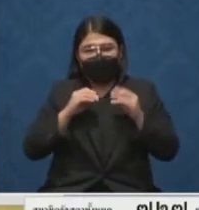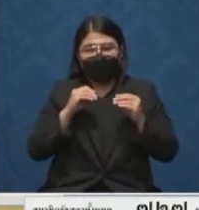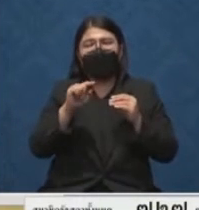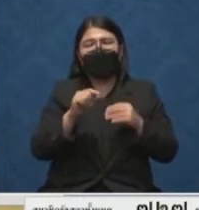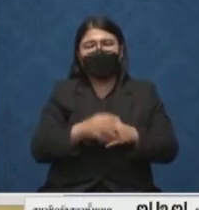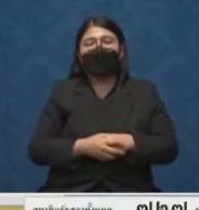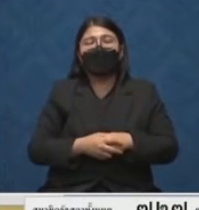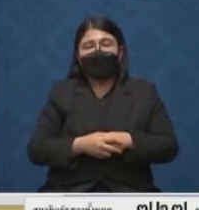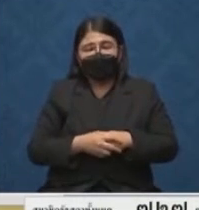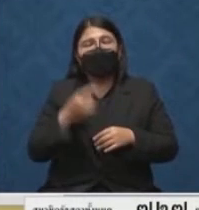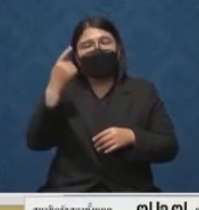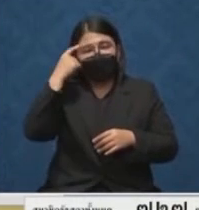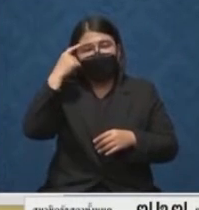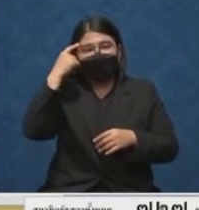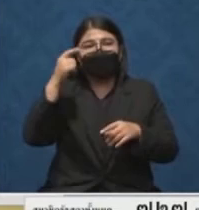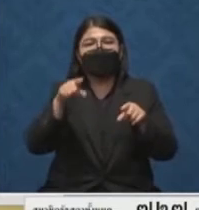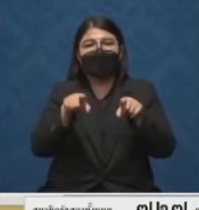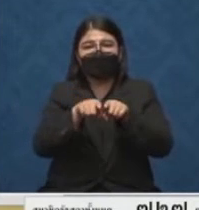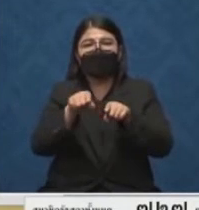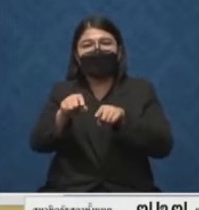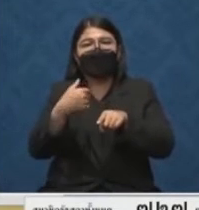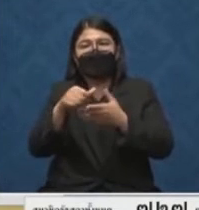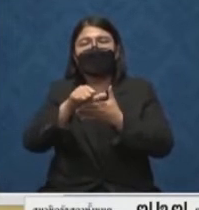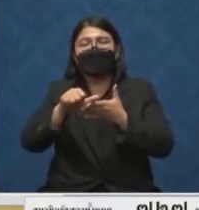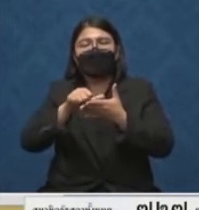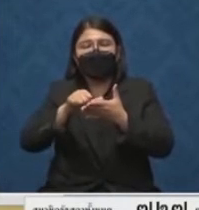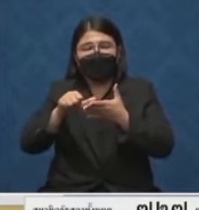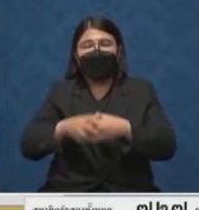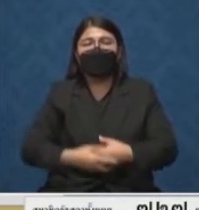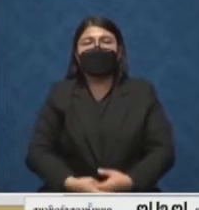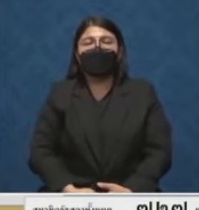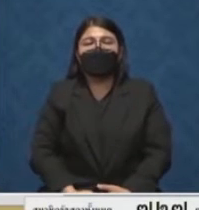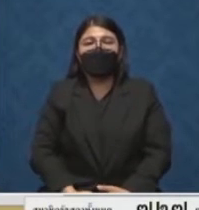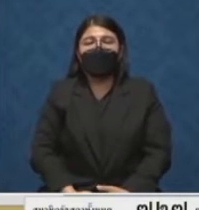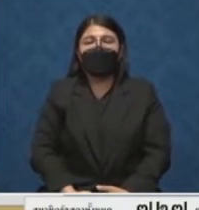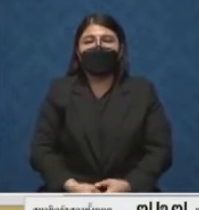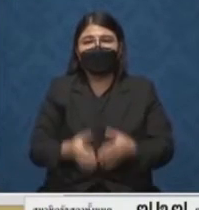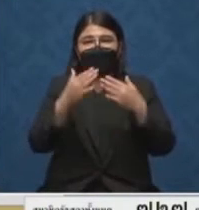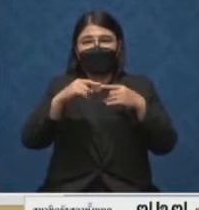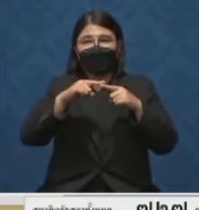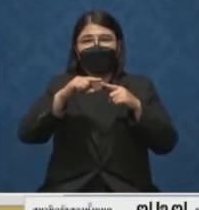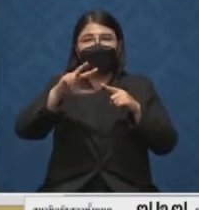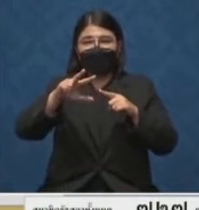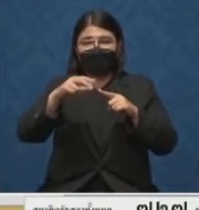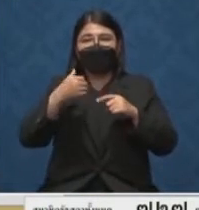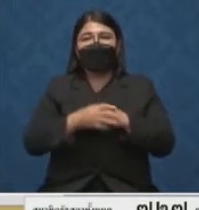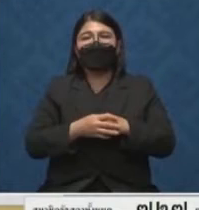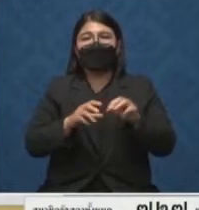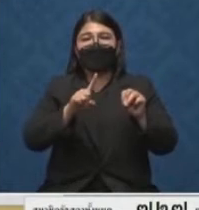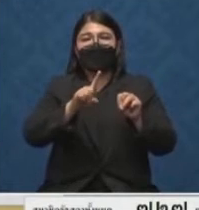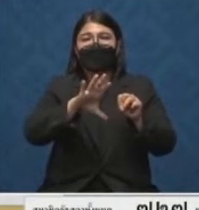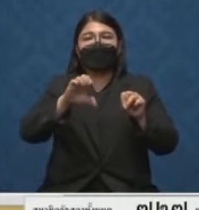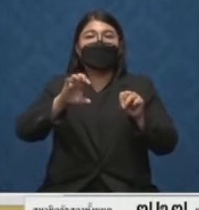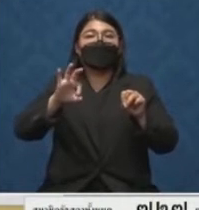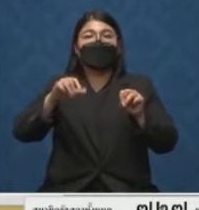เหตุ และสมควลแก่เวลาในการแ้ไขส่วนรางที่สามนะคร กแก้ใขลงรตา 159.1